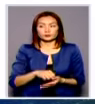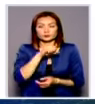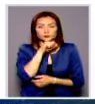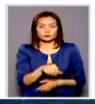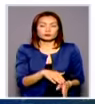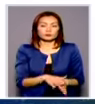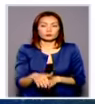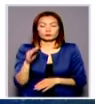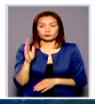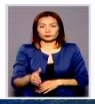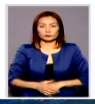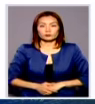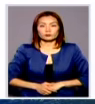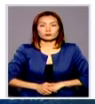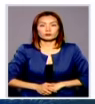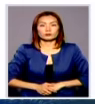арқылы қабылдау.